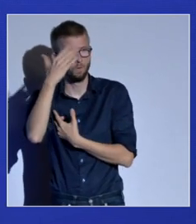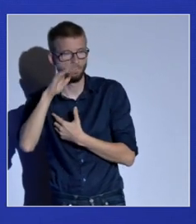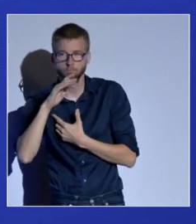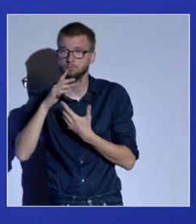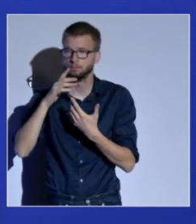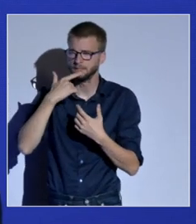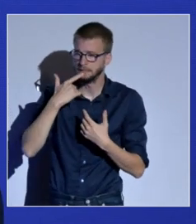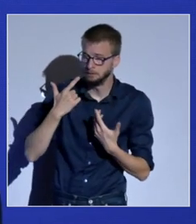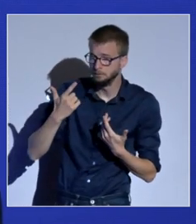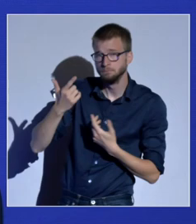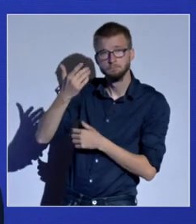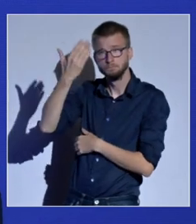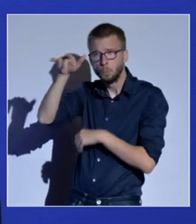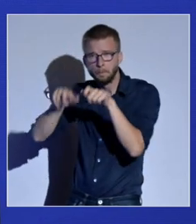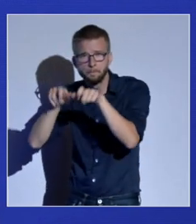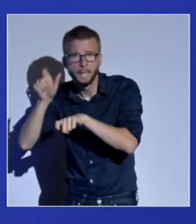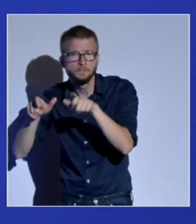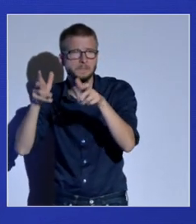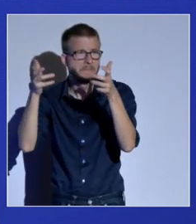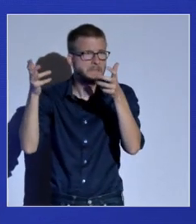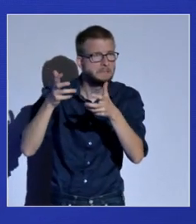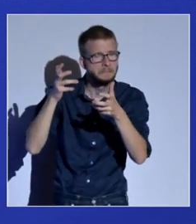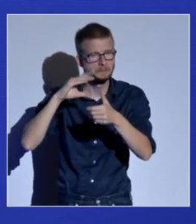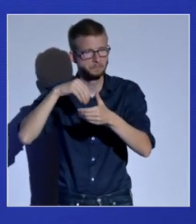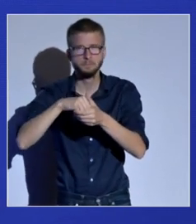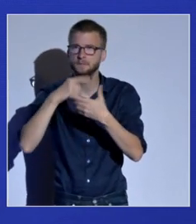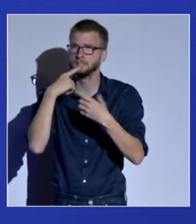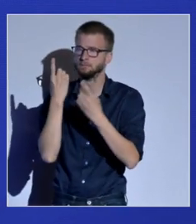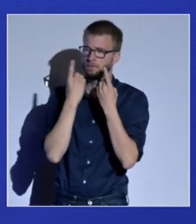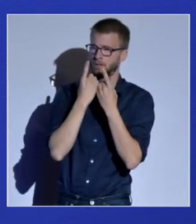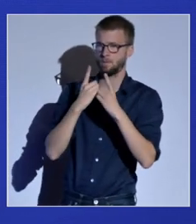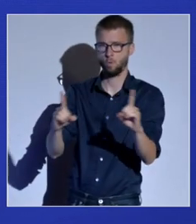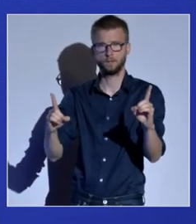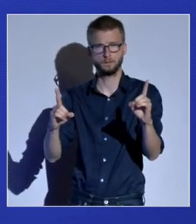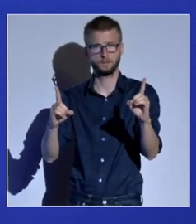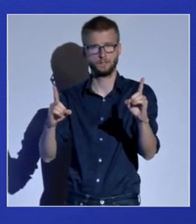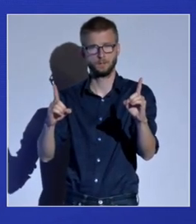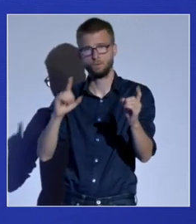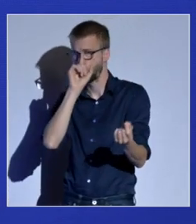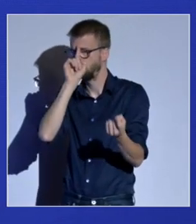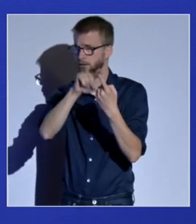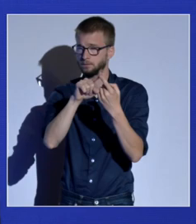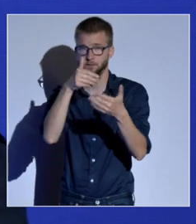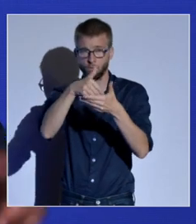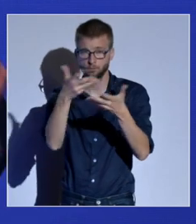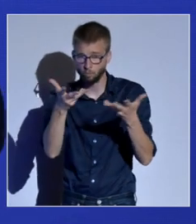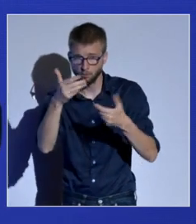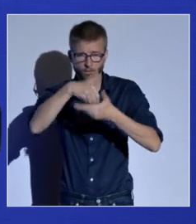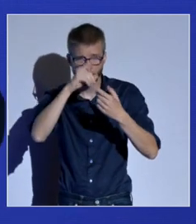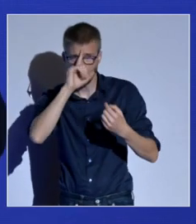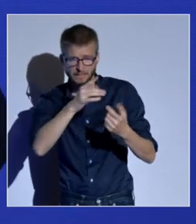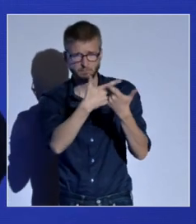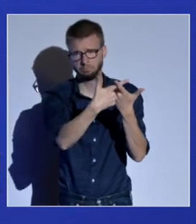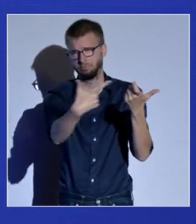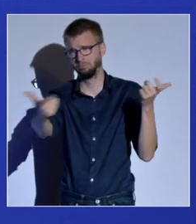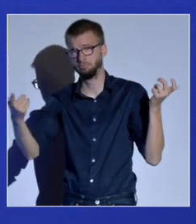affirmait que la vocation de la démocratie, c'est le pluralisme. Et que la condition